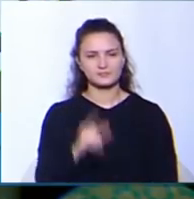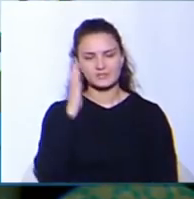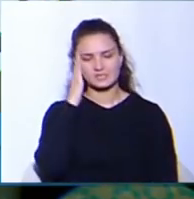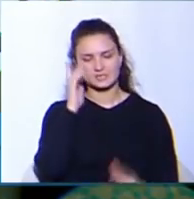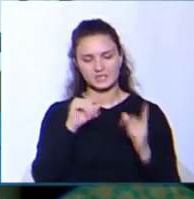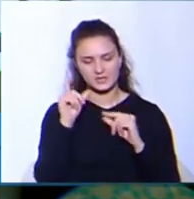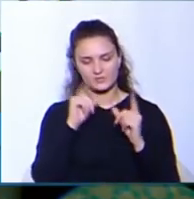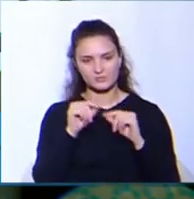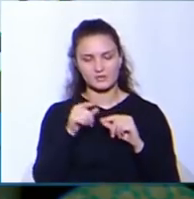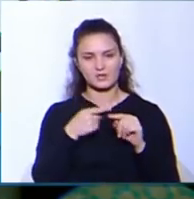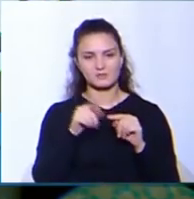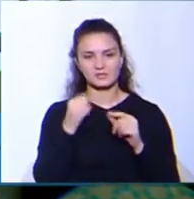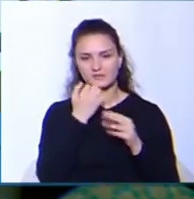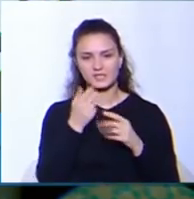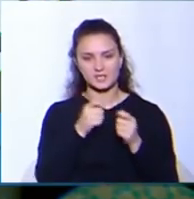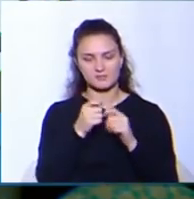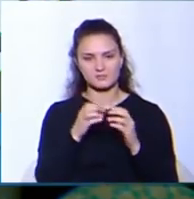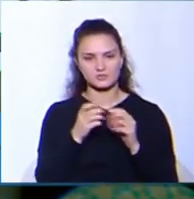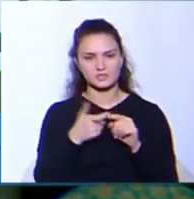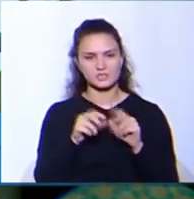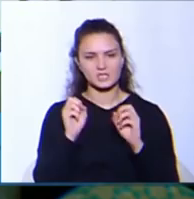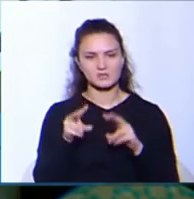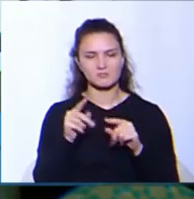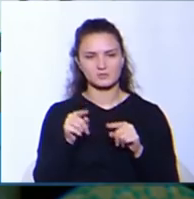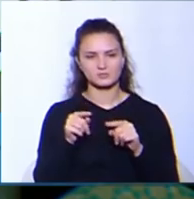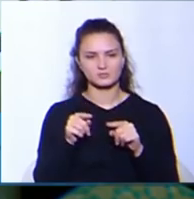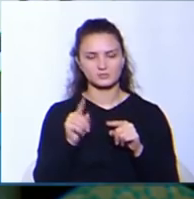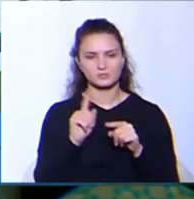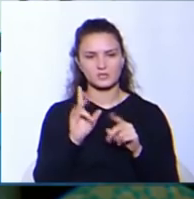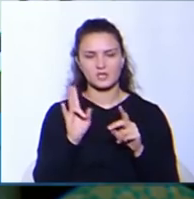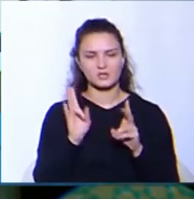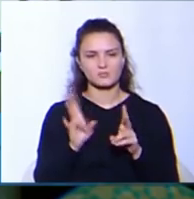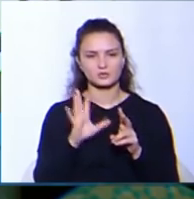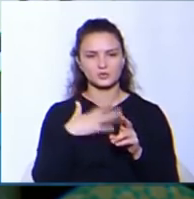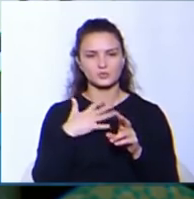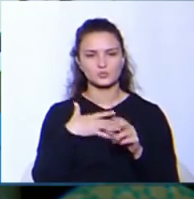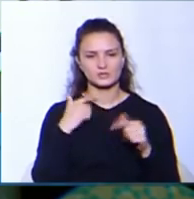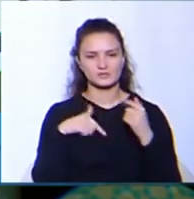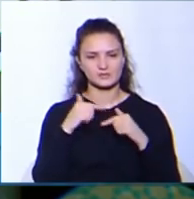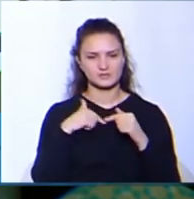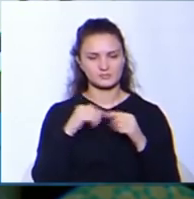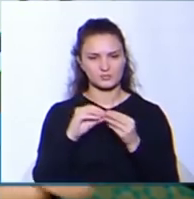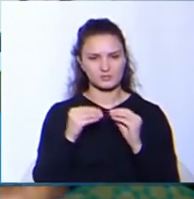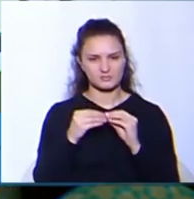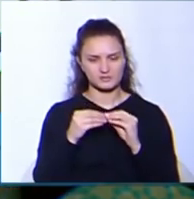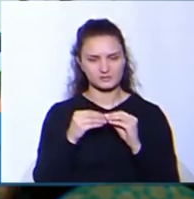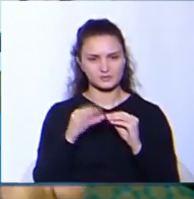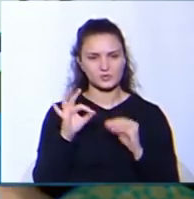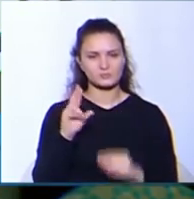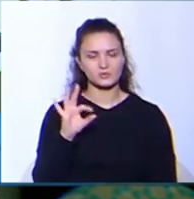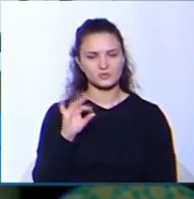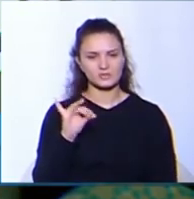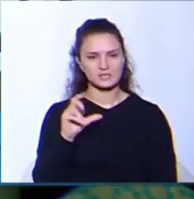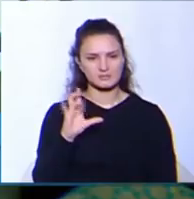ძილიანობა და ამ ჯგუფის ნივთიერებების შემთხვევაში ძალიან სახიფათოა, რომ არ მოხდეს სუნთქვის ცენტრის დათრგუნვა და ვთქვათ იგივე ოპიოიდები